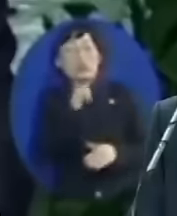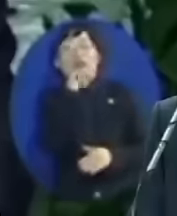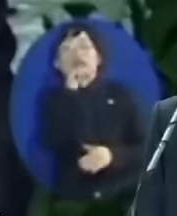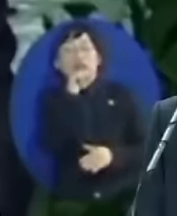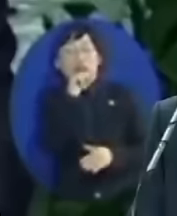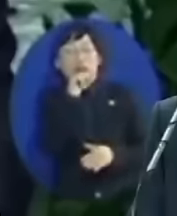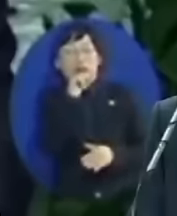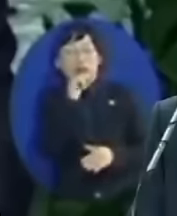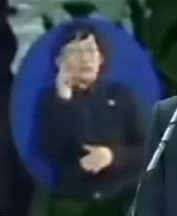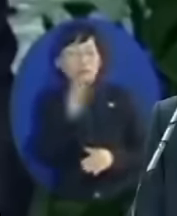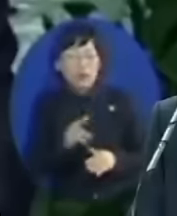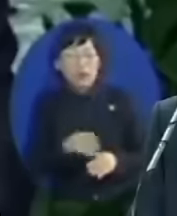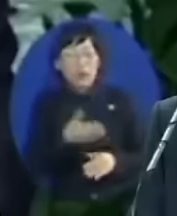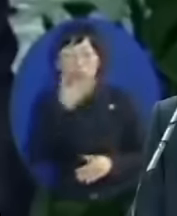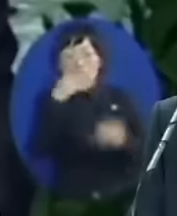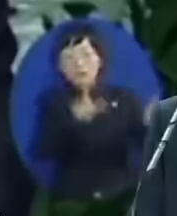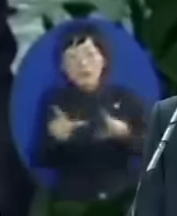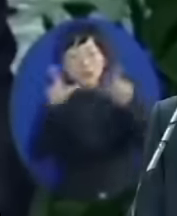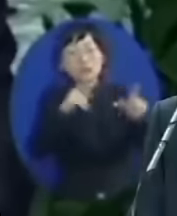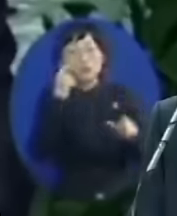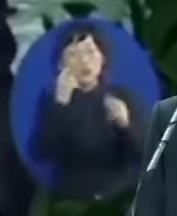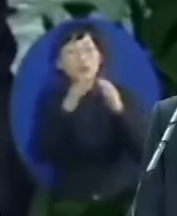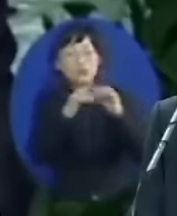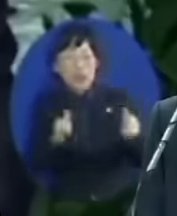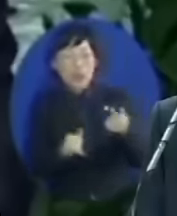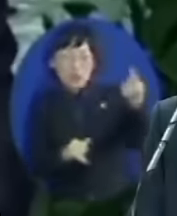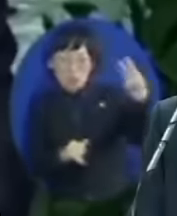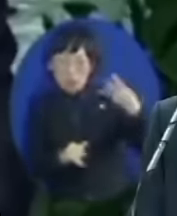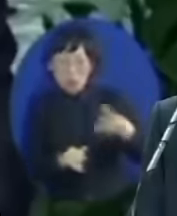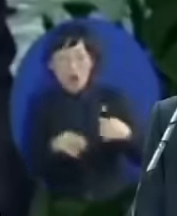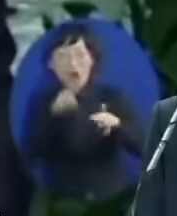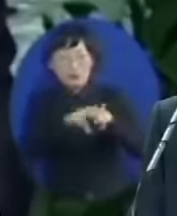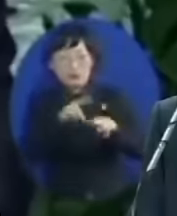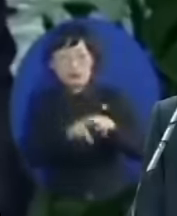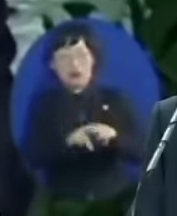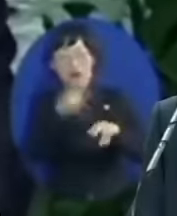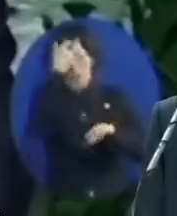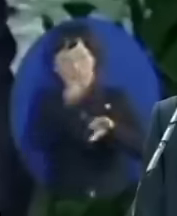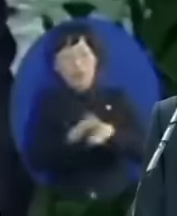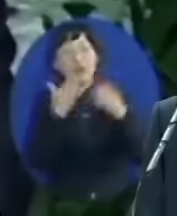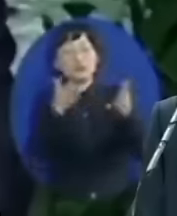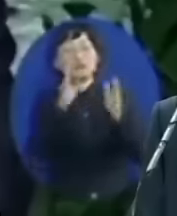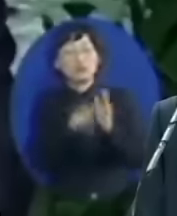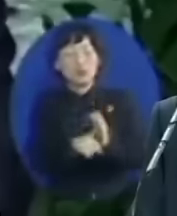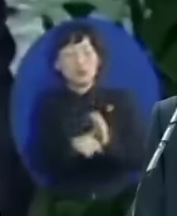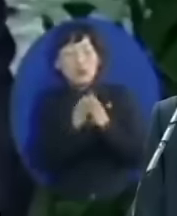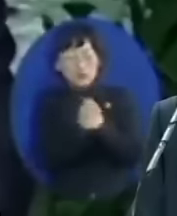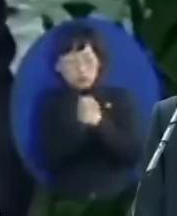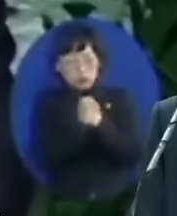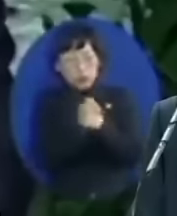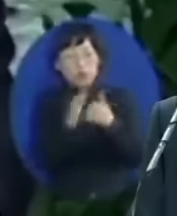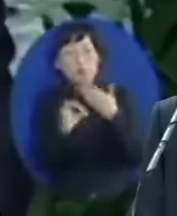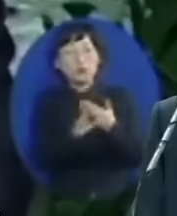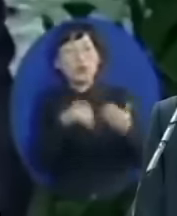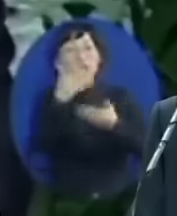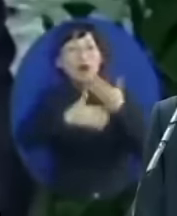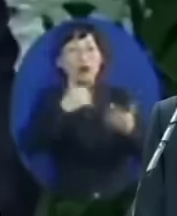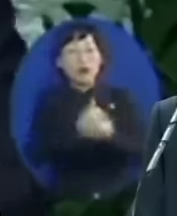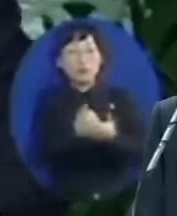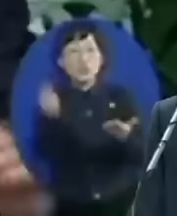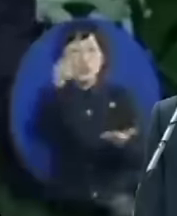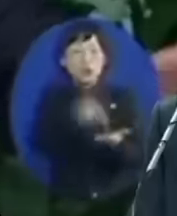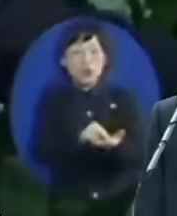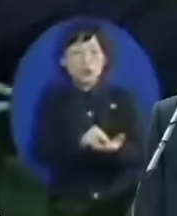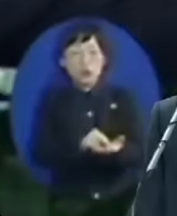흐르고 먹고 살지도 못하는 사람들이 몇 사람 모여 앉아서 예배를 드리고 하는데 아 기도를 하면은 하나님이 일어나서